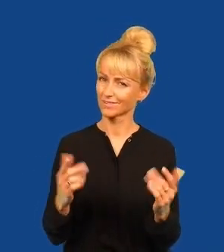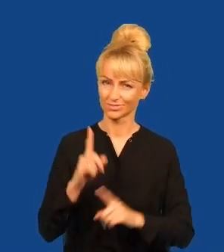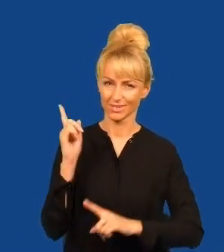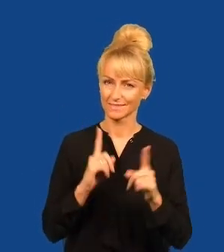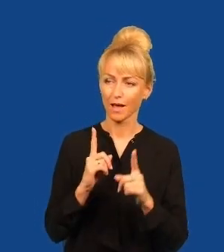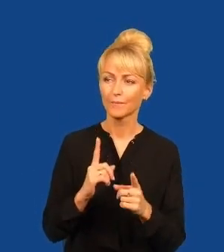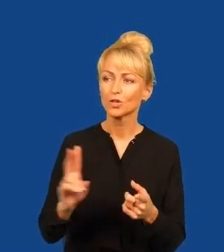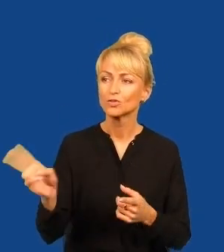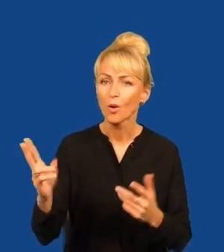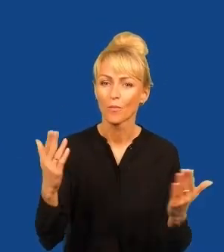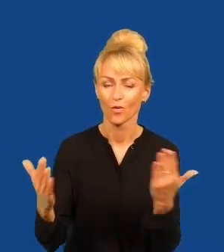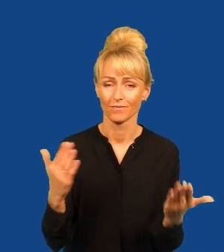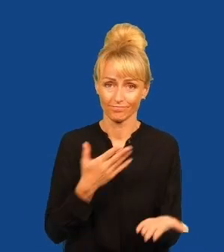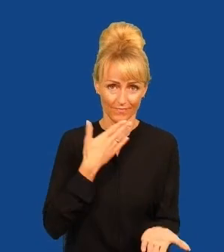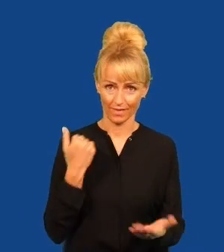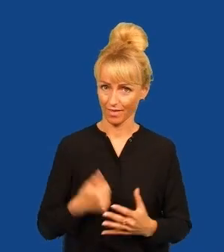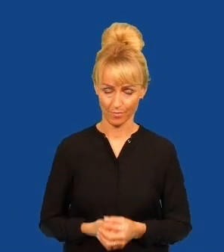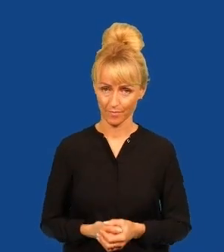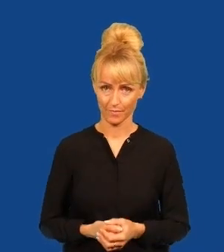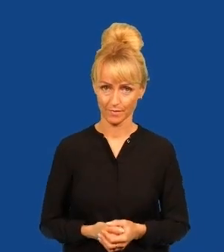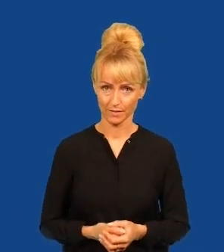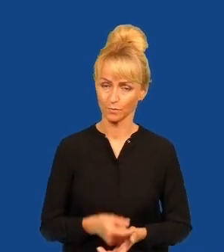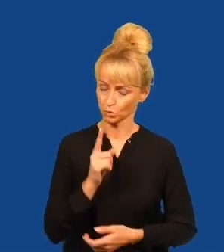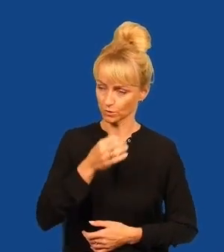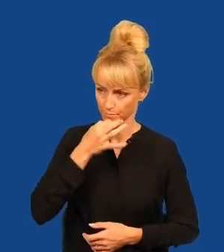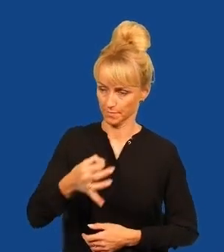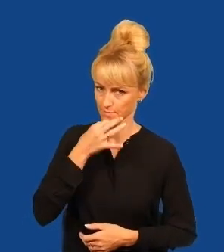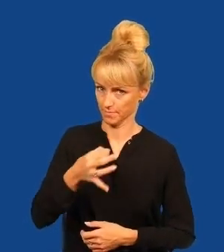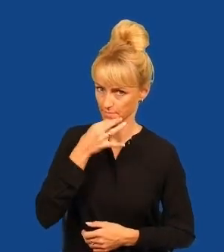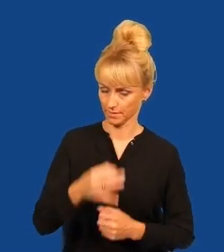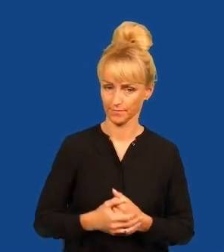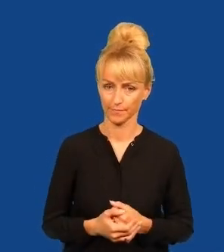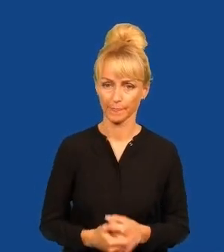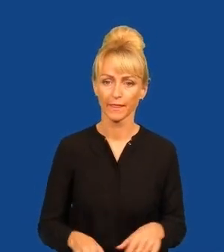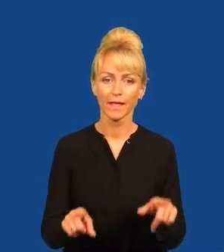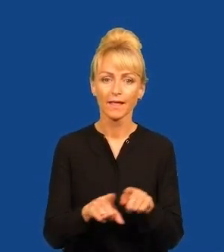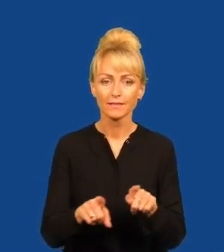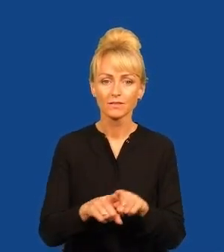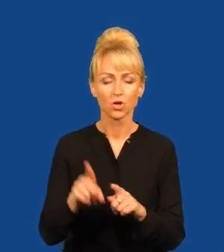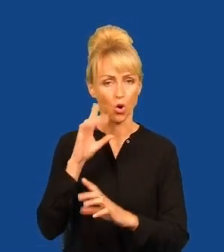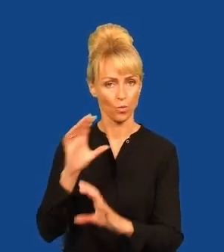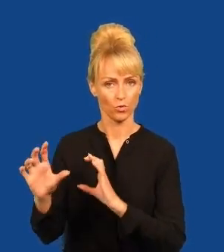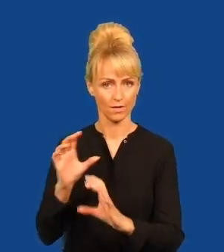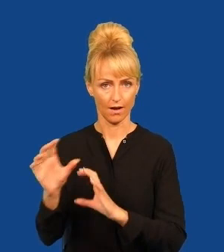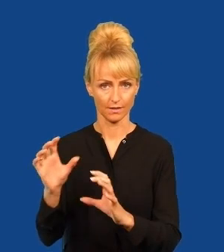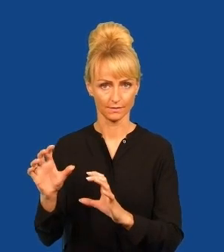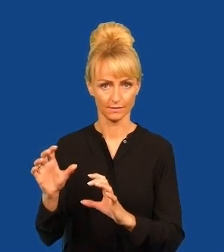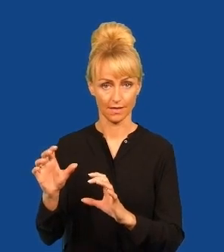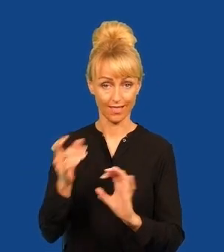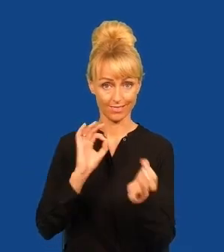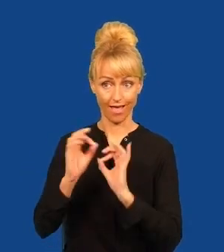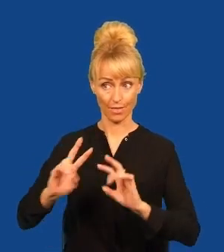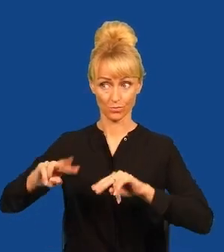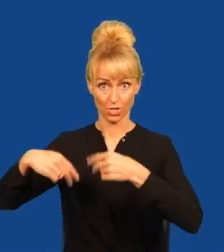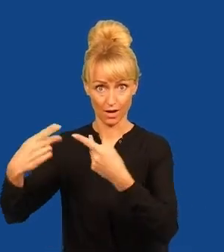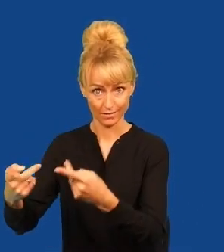Komunikacja jasna, tak jak widzieliście w przypadku tego przekazania danych. Nie tylko przed, ale też po przekazaniu danych. Jasny